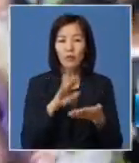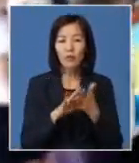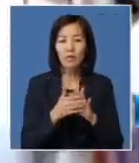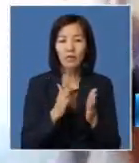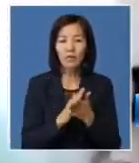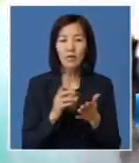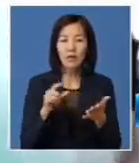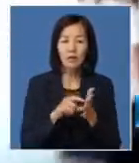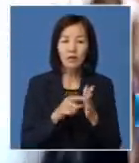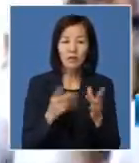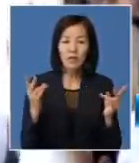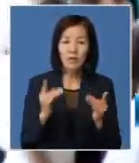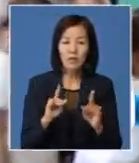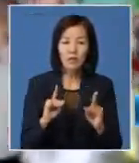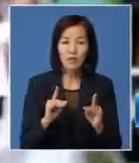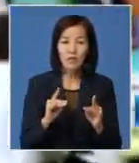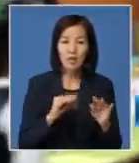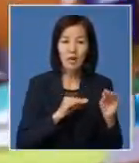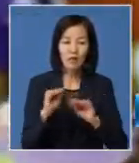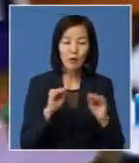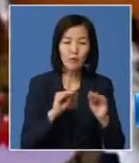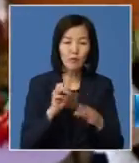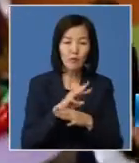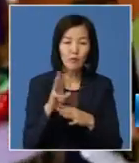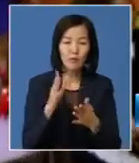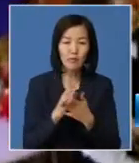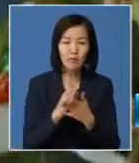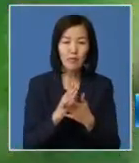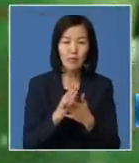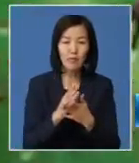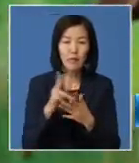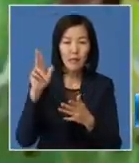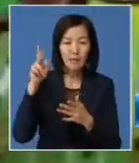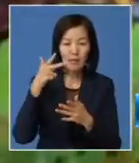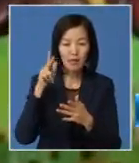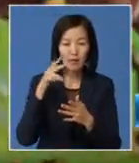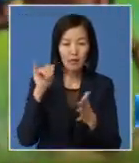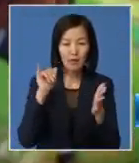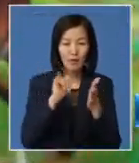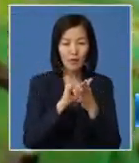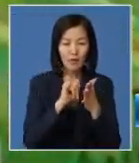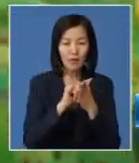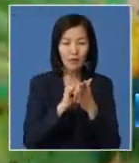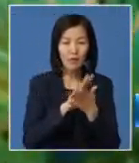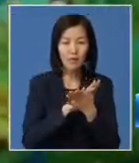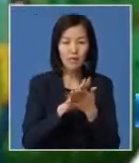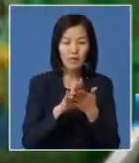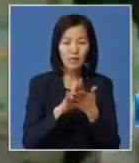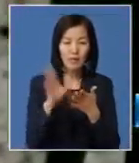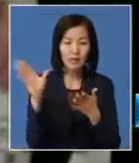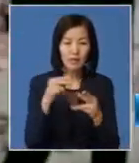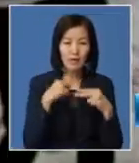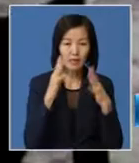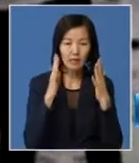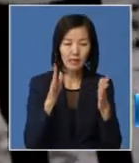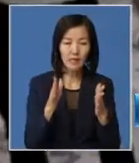Бөлмелер қажетті жиһазбен, заманауи құралдармен жабдықталған. Бар жерге бейне бақылау камералары ілініп, санитарлық нормалар ескерілген.